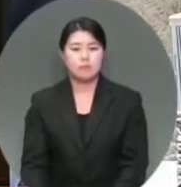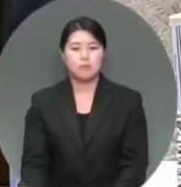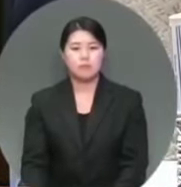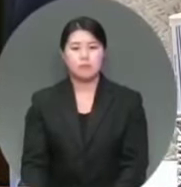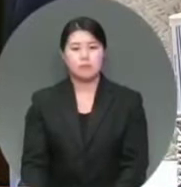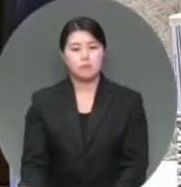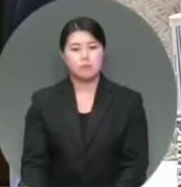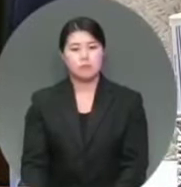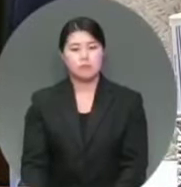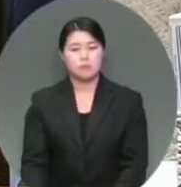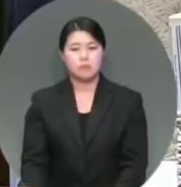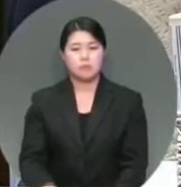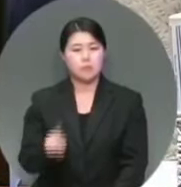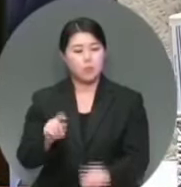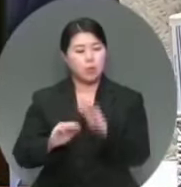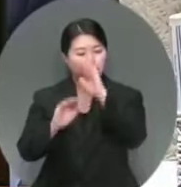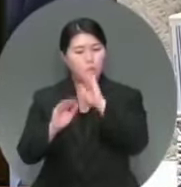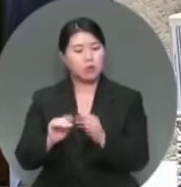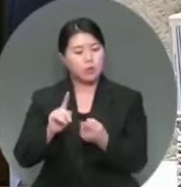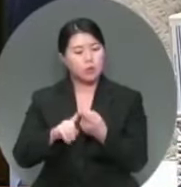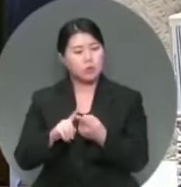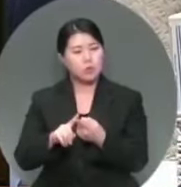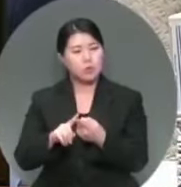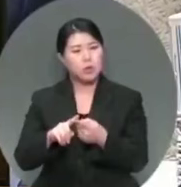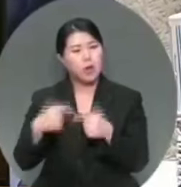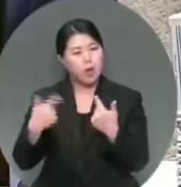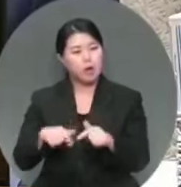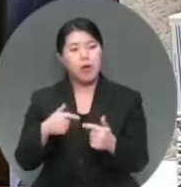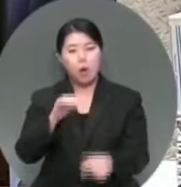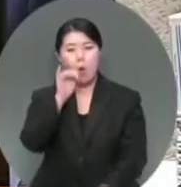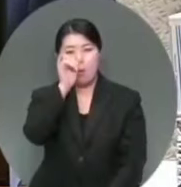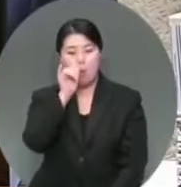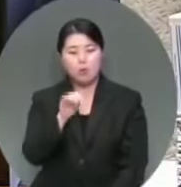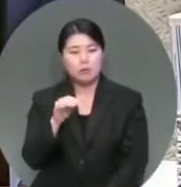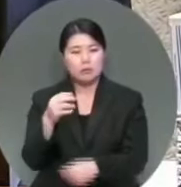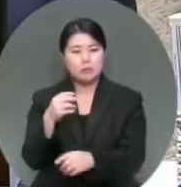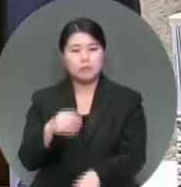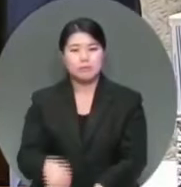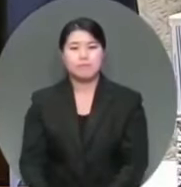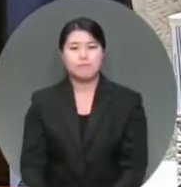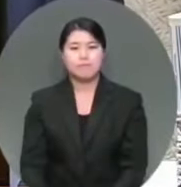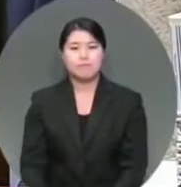저희들 저 작업은 뭐 상시적으로 하는 건데